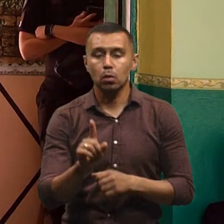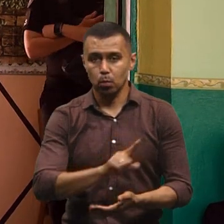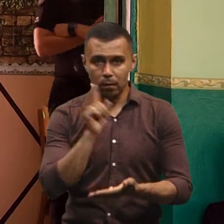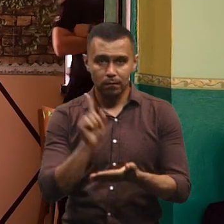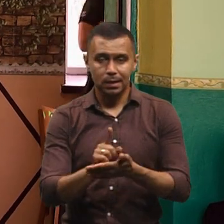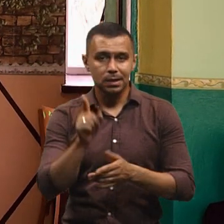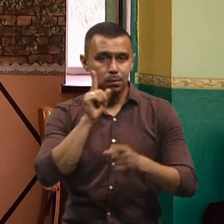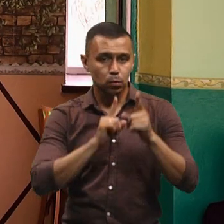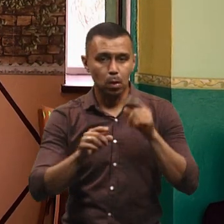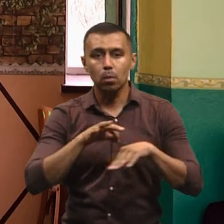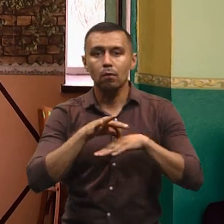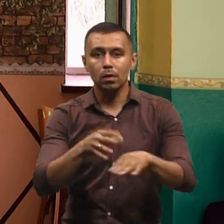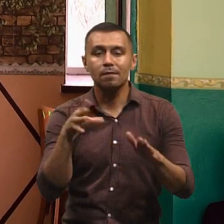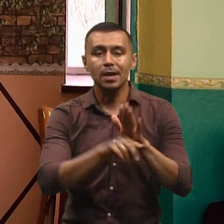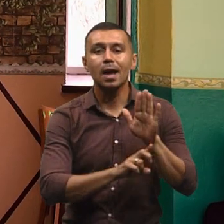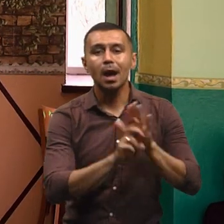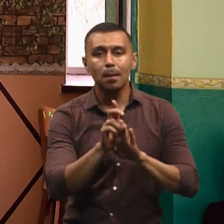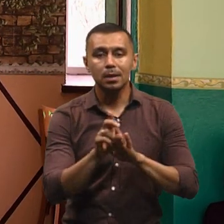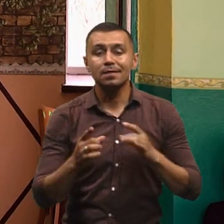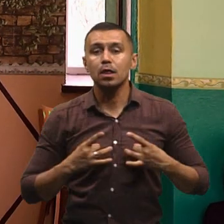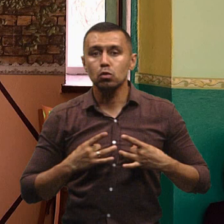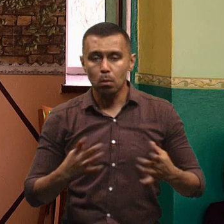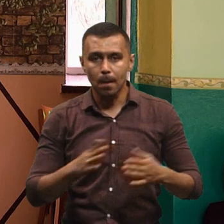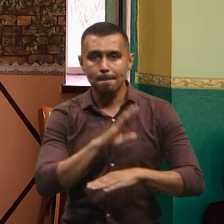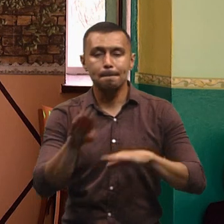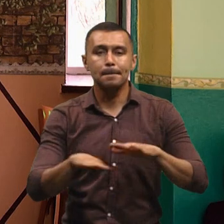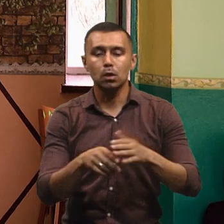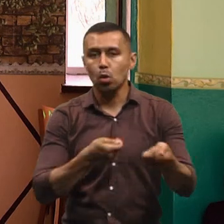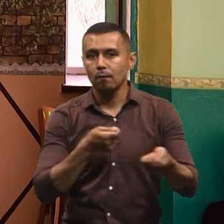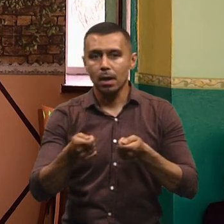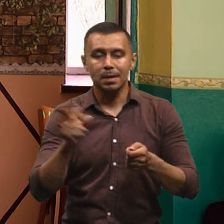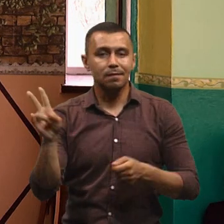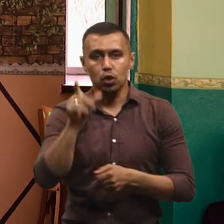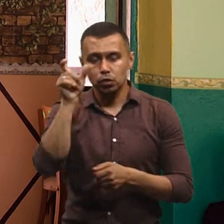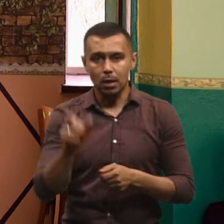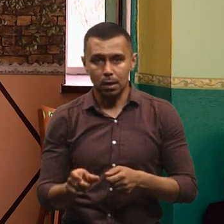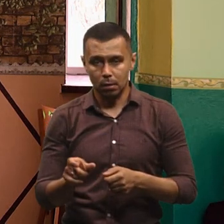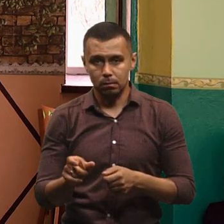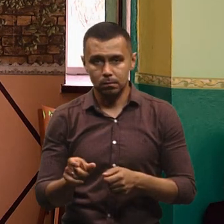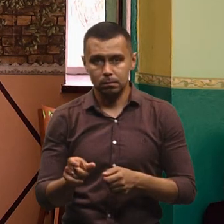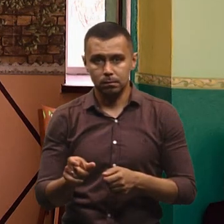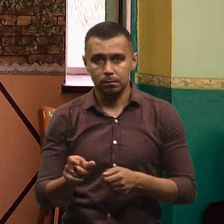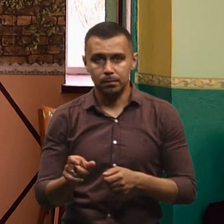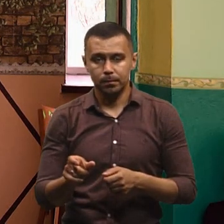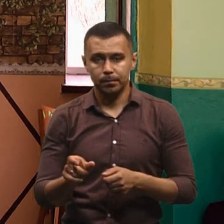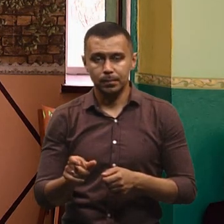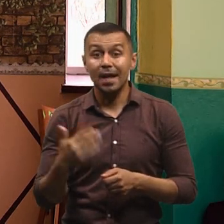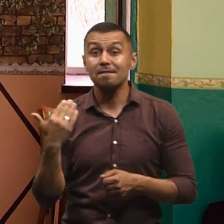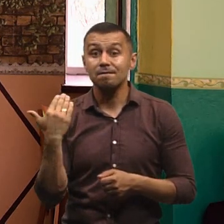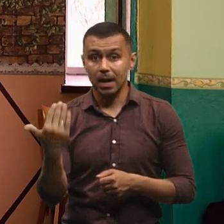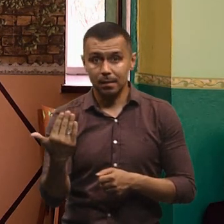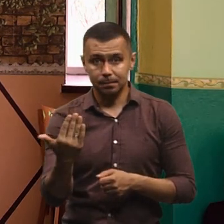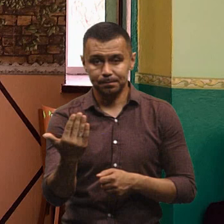повинні збори проводиться в храмі Святому під головування священика расстояние парафії ви